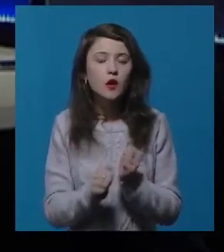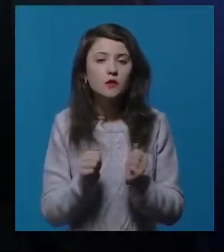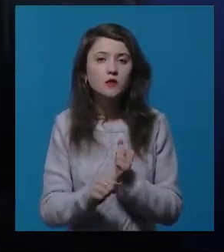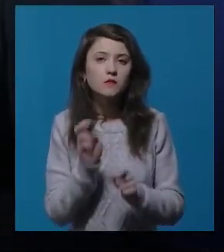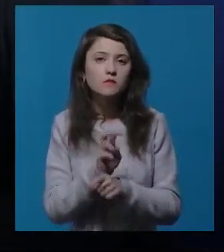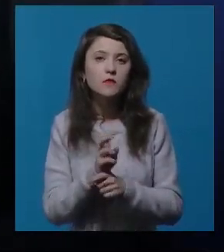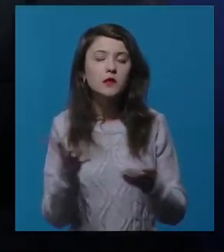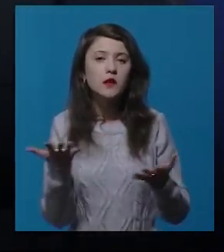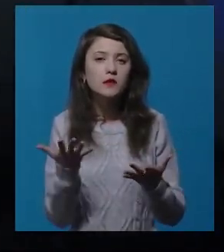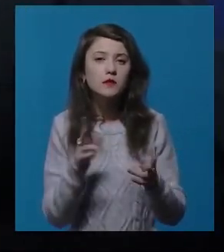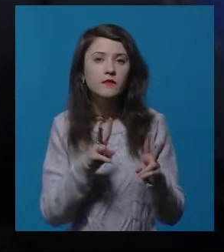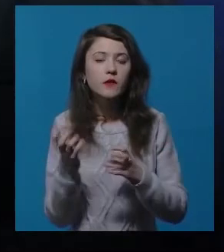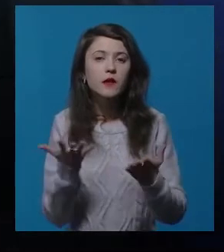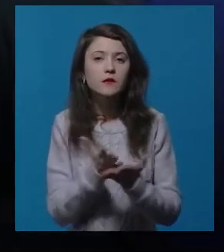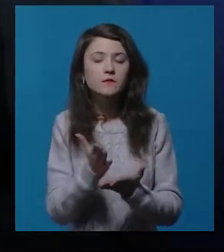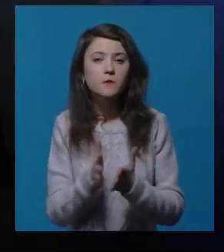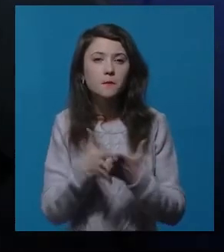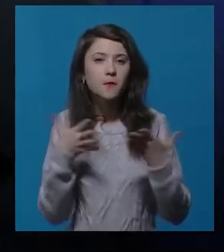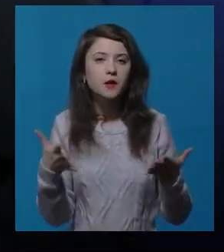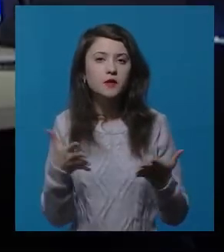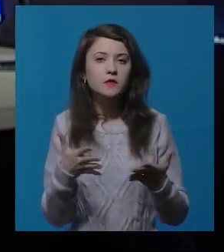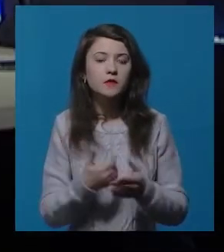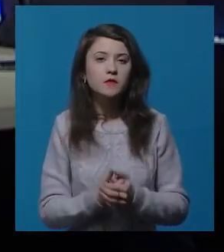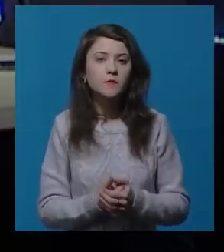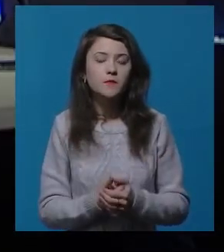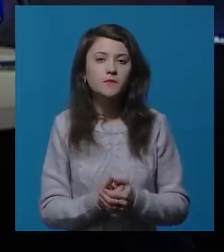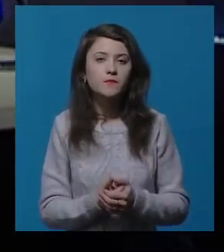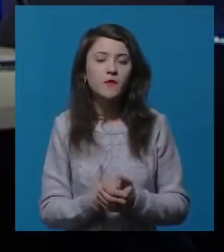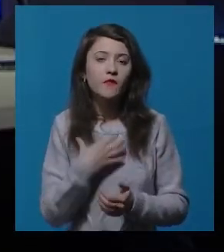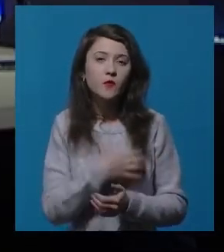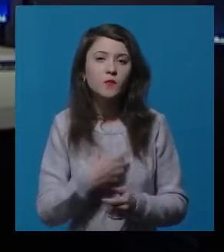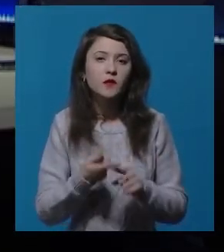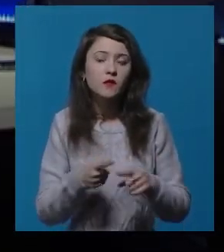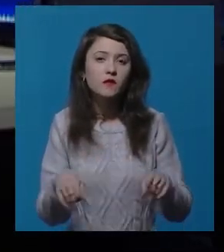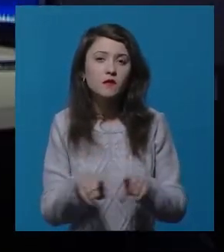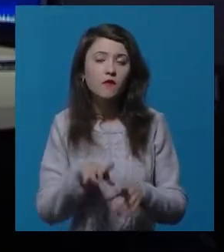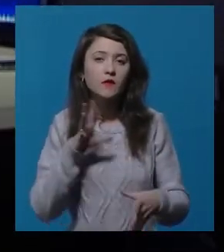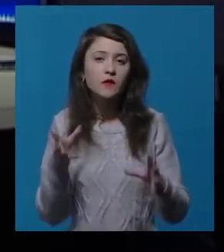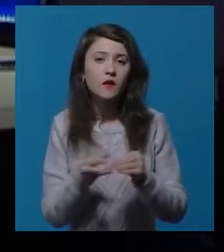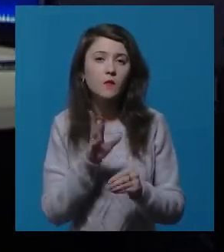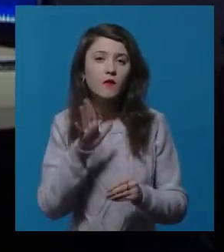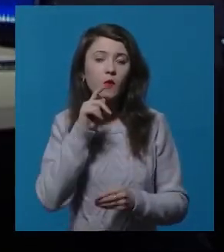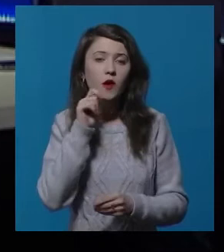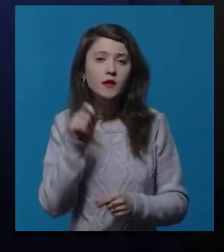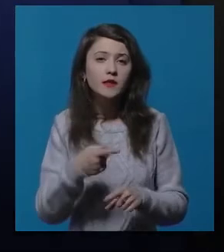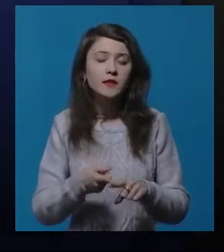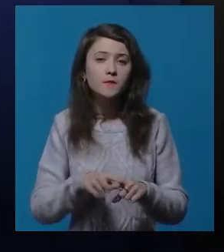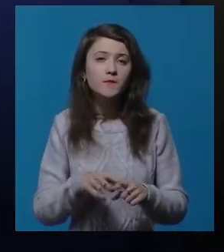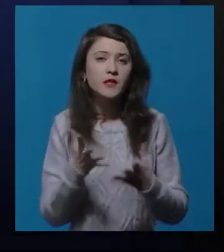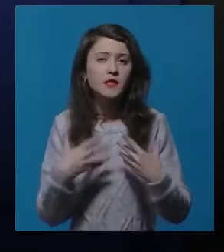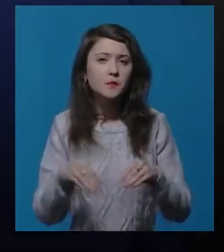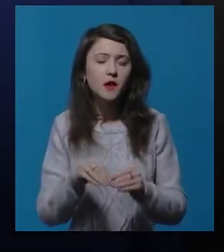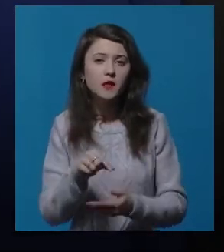яких сферах це питання? Яких сфер стосується? В основному, і це так загальна картина є по Україні, це сімейні